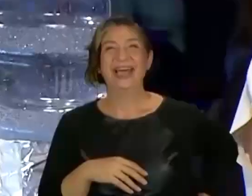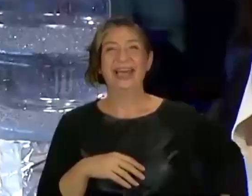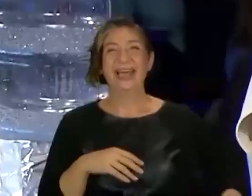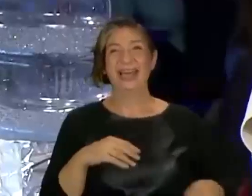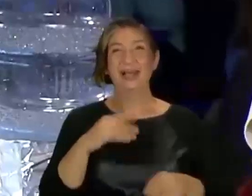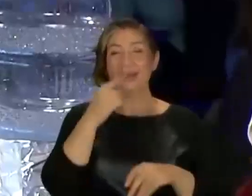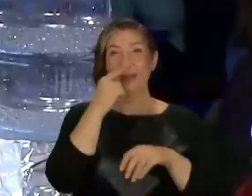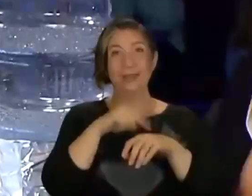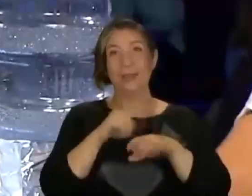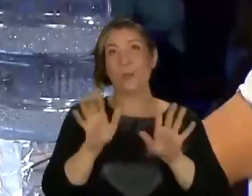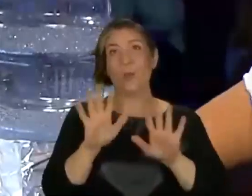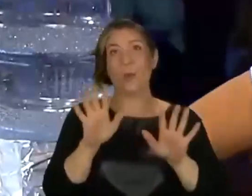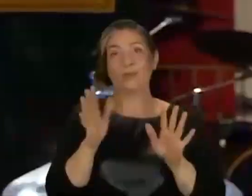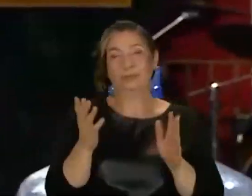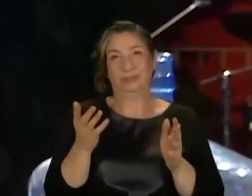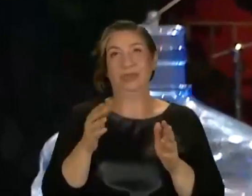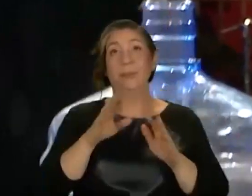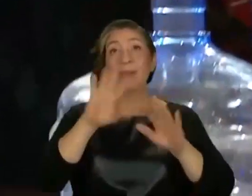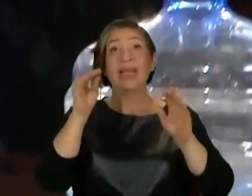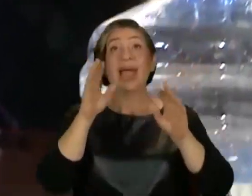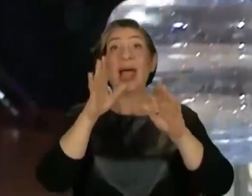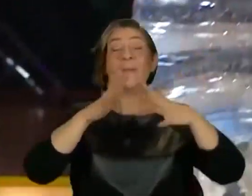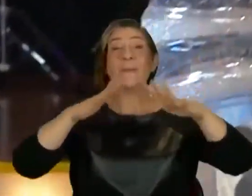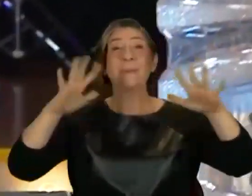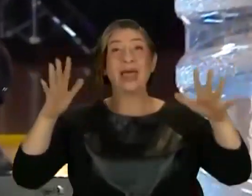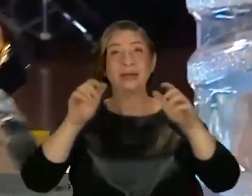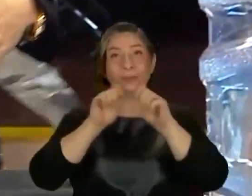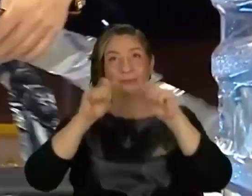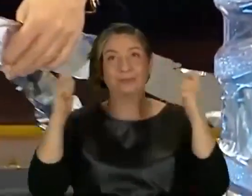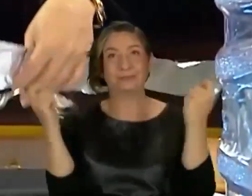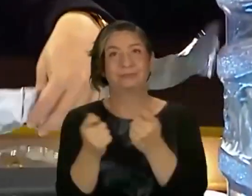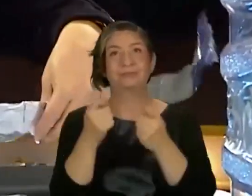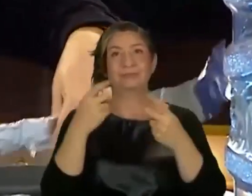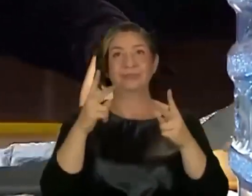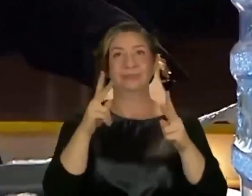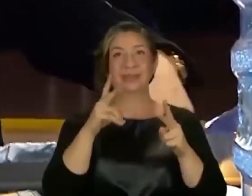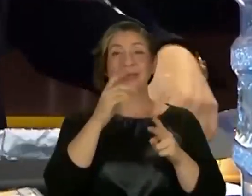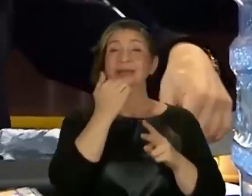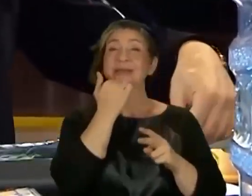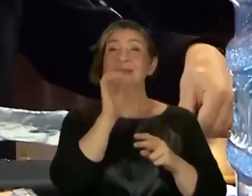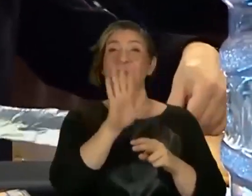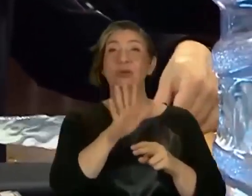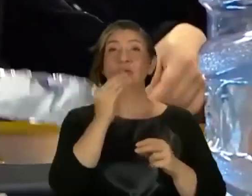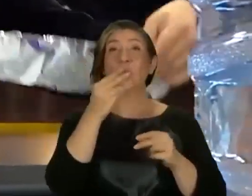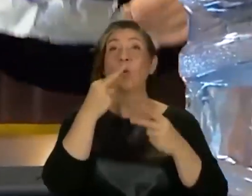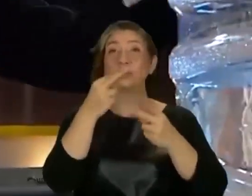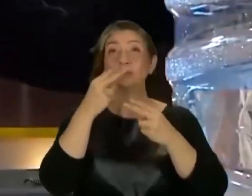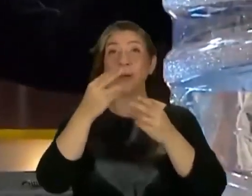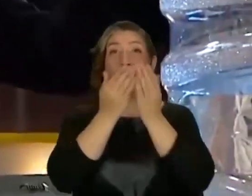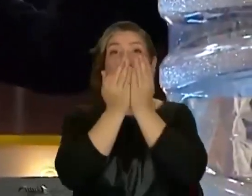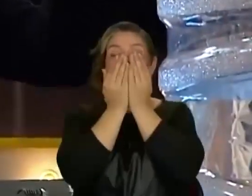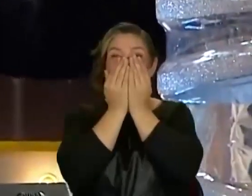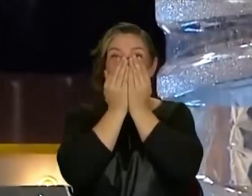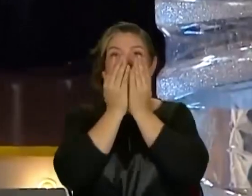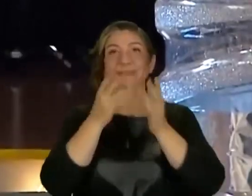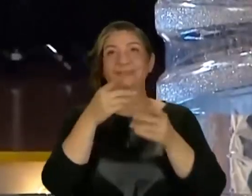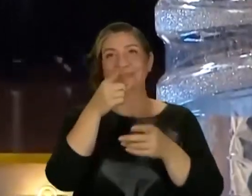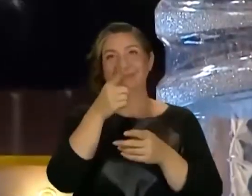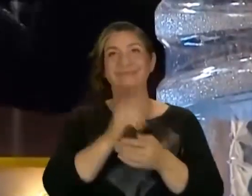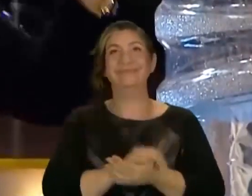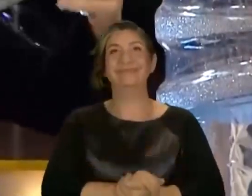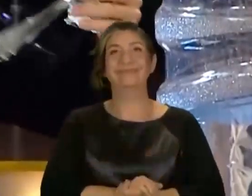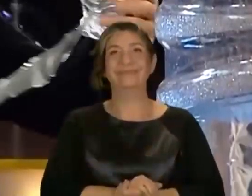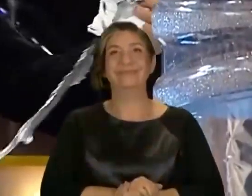Hayır, inanamıyorum şimdi bakın, şu an. Her şeyi alüminyum folyolayabiliyoruz. Bunu da şey mesela çok konuştu mesela birisi.